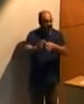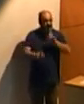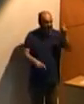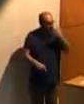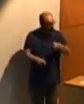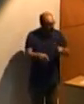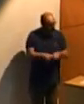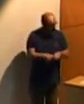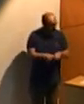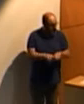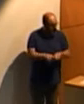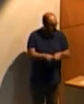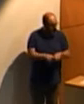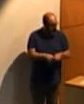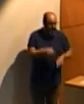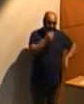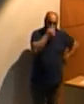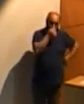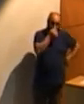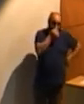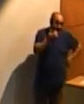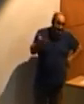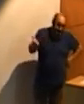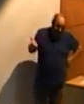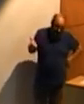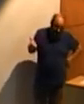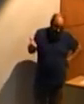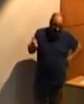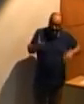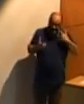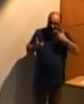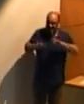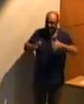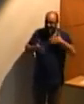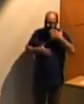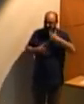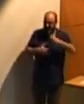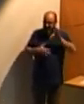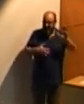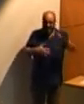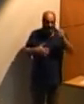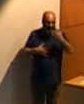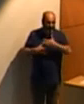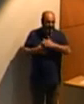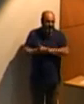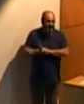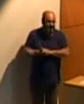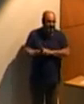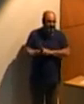unis alors là c'est pareil je je connais mal jeu disons que heath